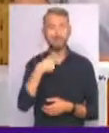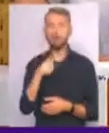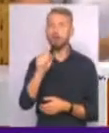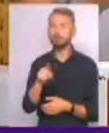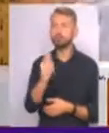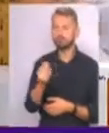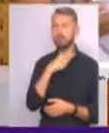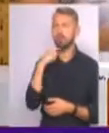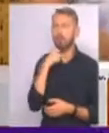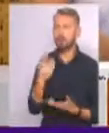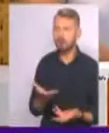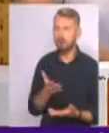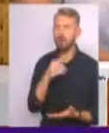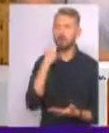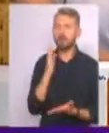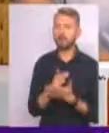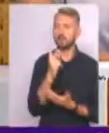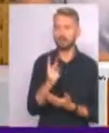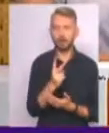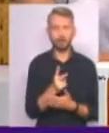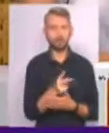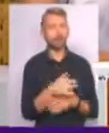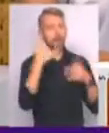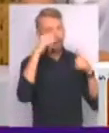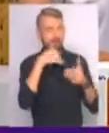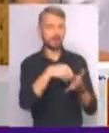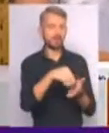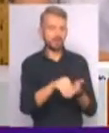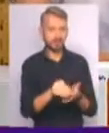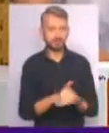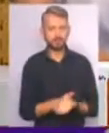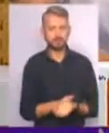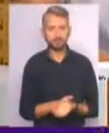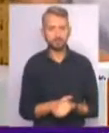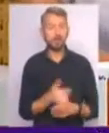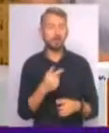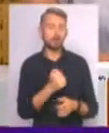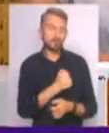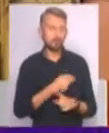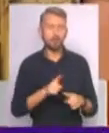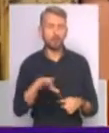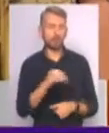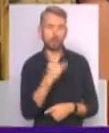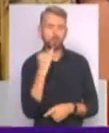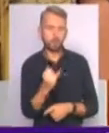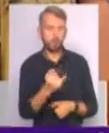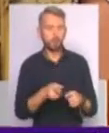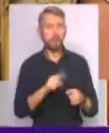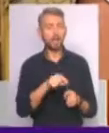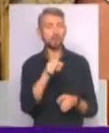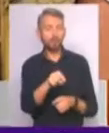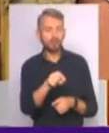м'ясо. М'ясо є два типи, так. Говядина і свинина. Свинина. Ну, к сожалению, это все плохо. Так. Поэтому эти виды